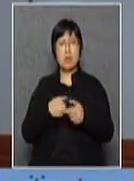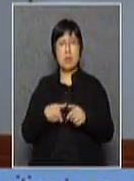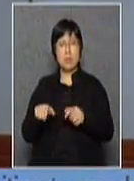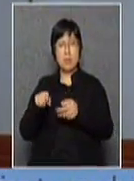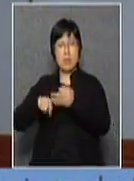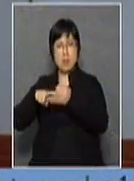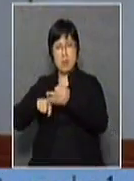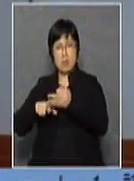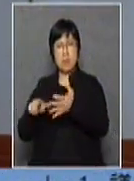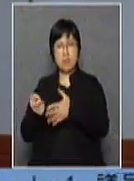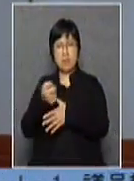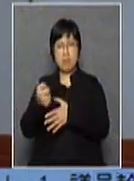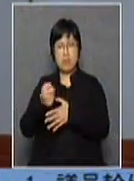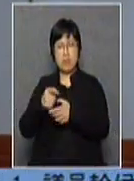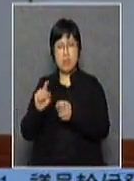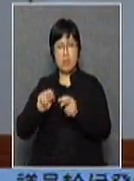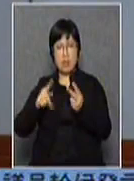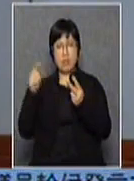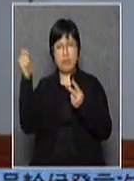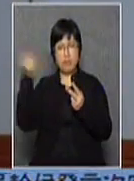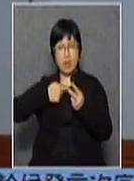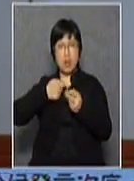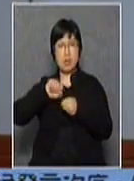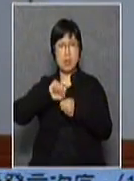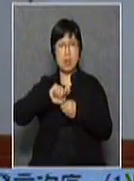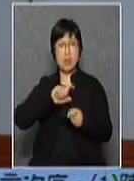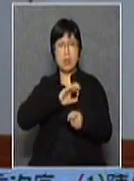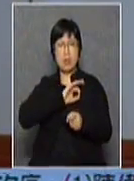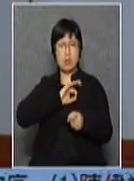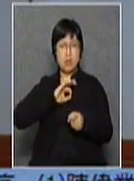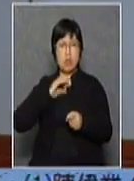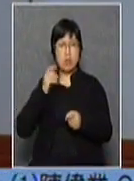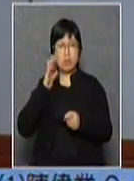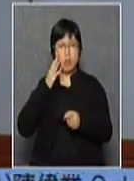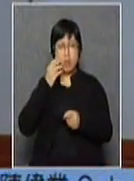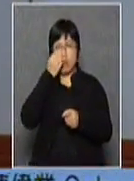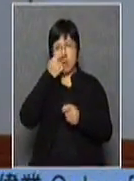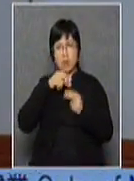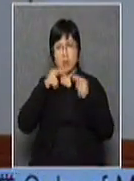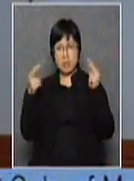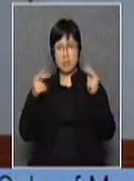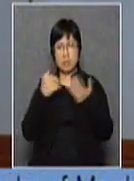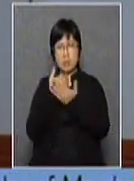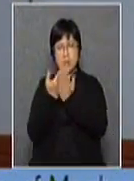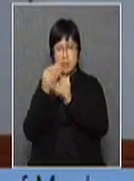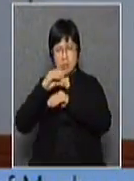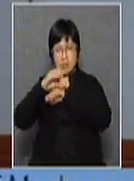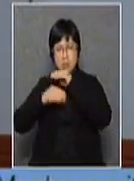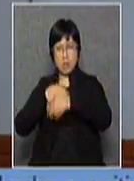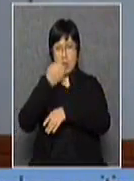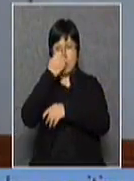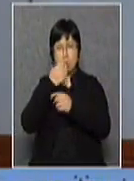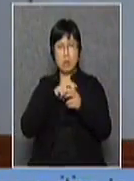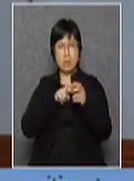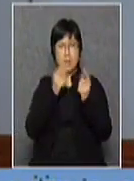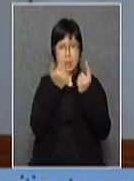橫琴等地區高速發展，加上港珠澳大橋及其他基建，香港的西北方